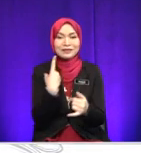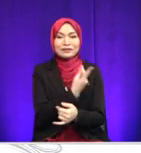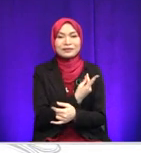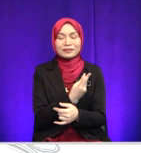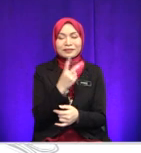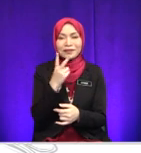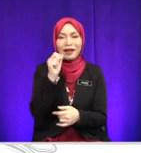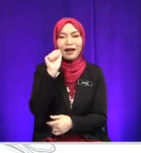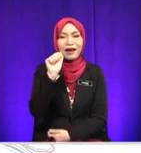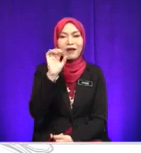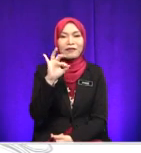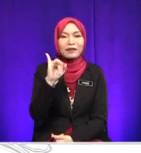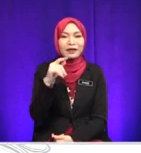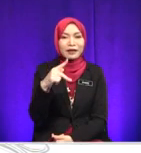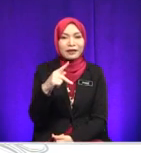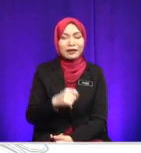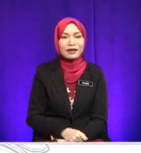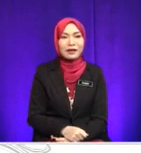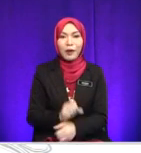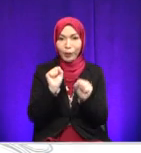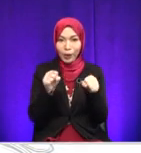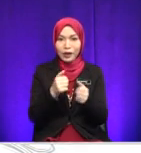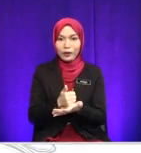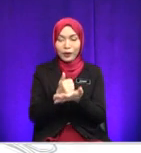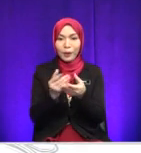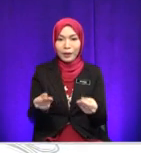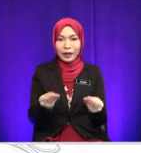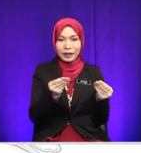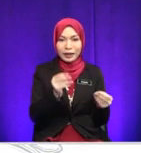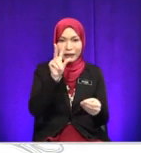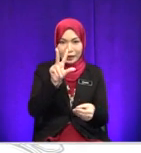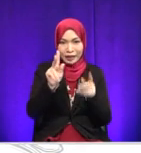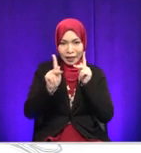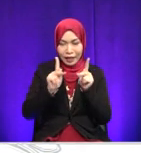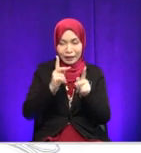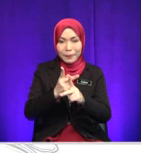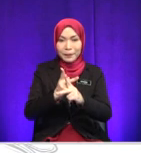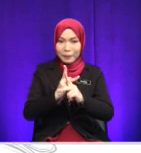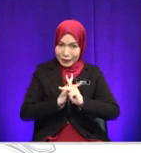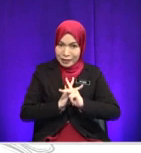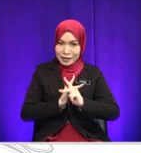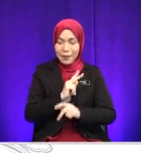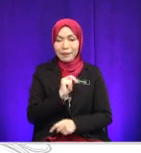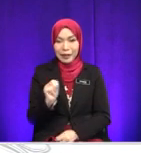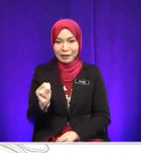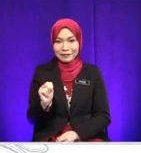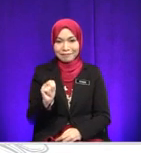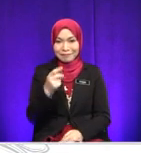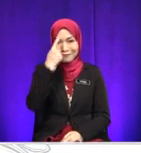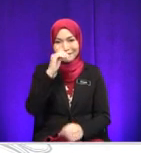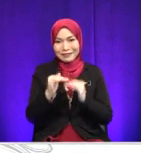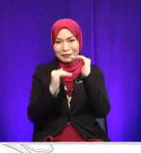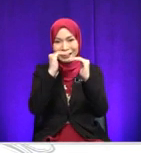Silakan Afiq. Bagi saya 3 lagi kata pinjaman dan juga senaraikan dahulu, lepas tu bina ayat. Silakan